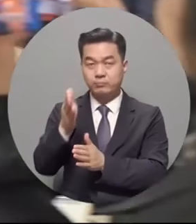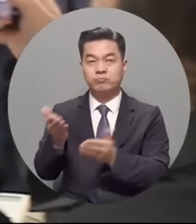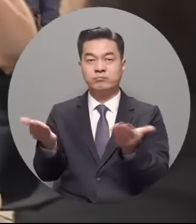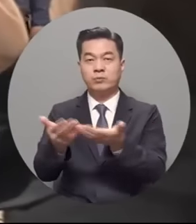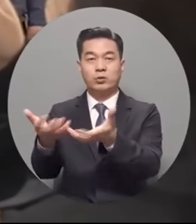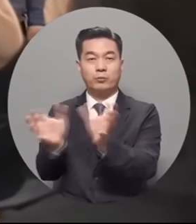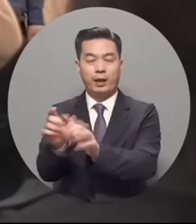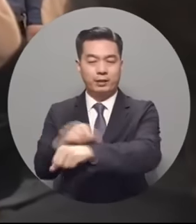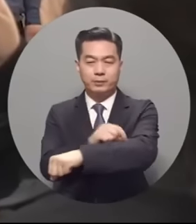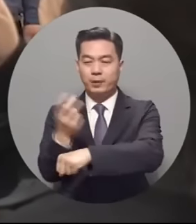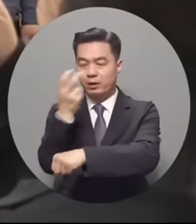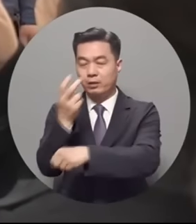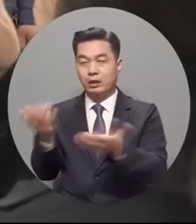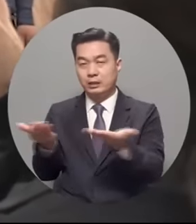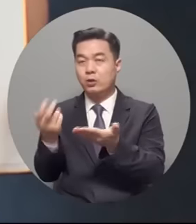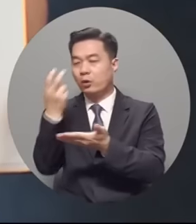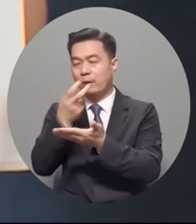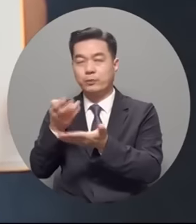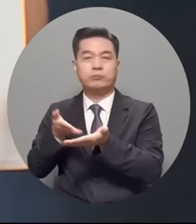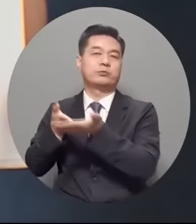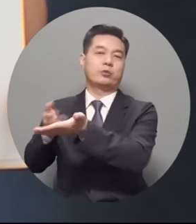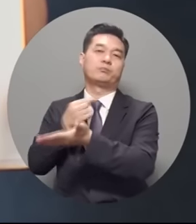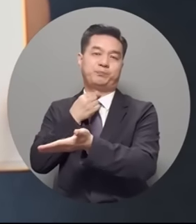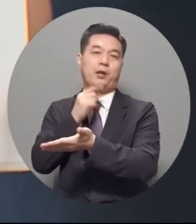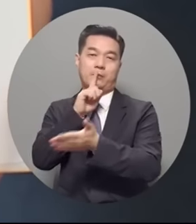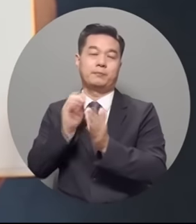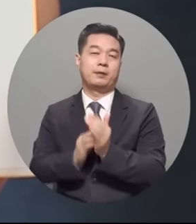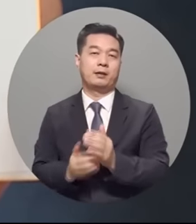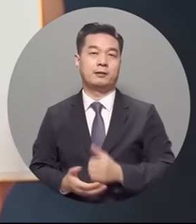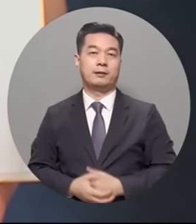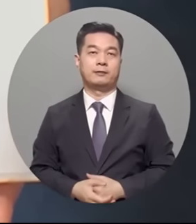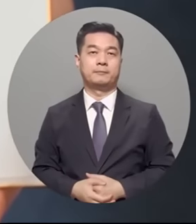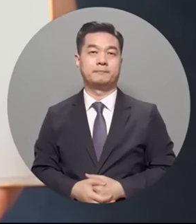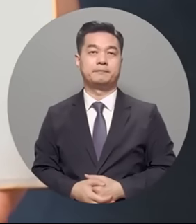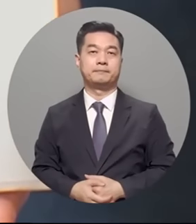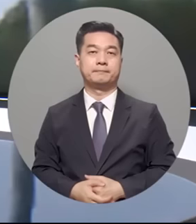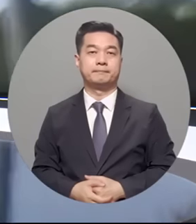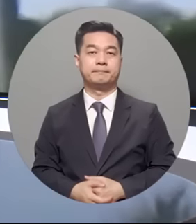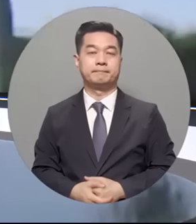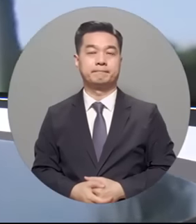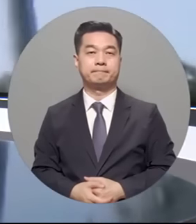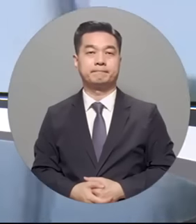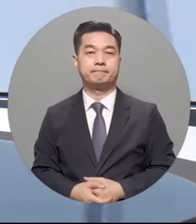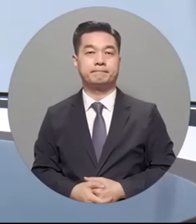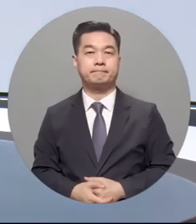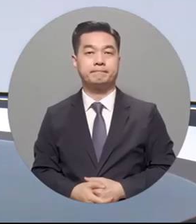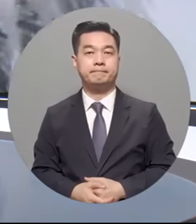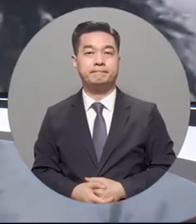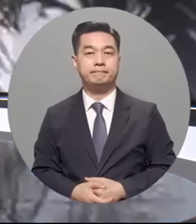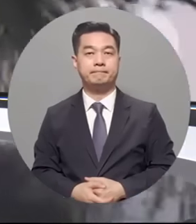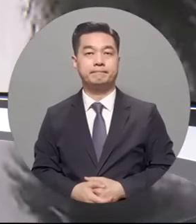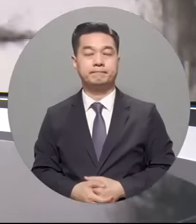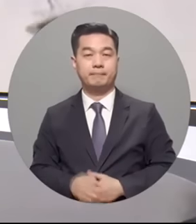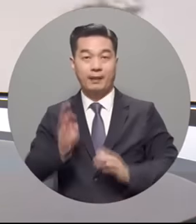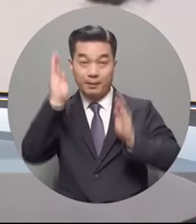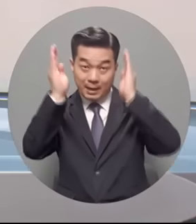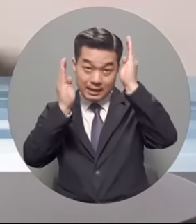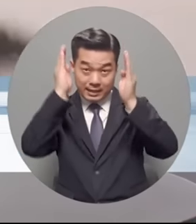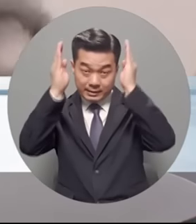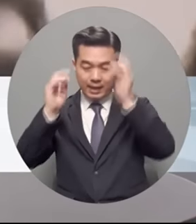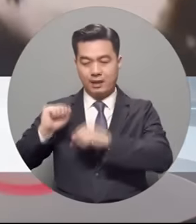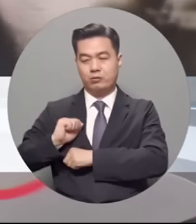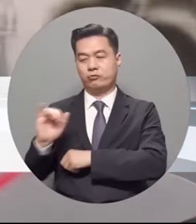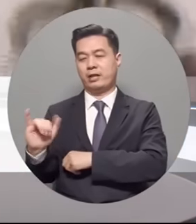근로감독을 촉구하겠다고 밝혔습니다. MBC 뉴스 이혜리입니다. 말레이시아에서 군용 헬기 두